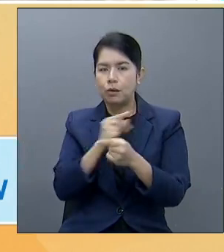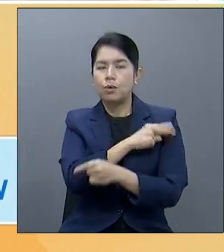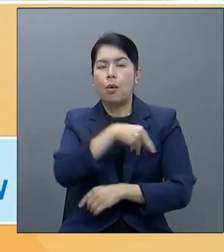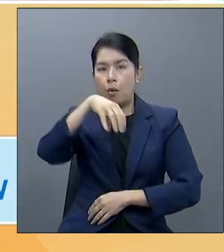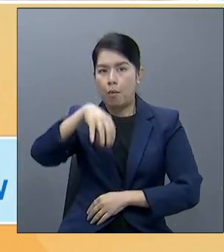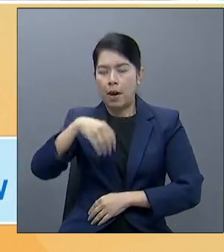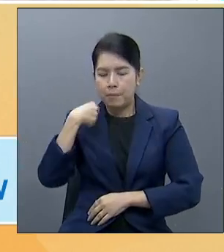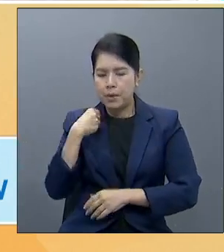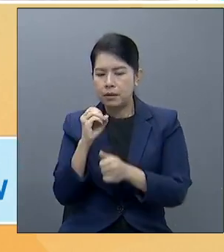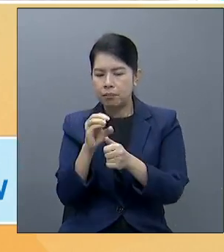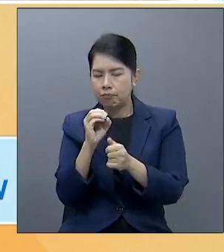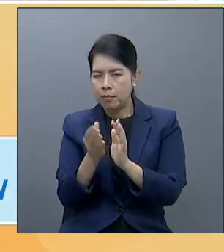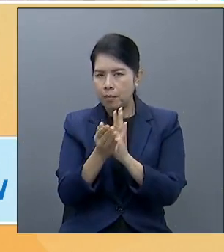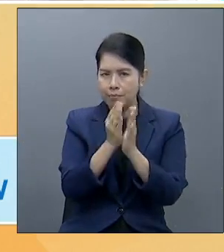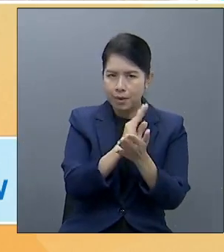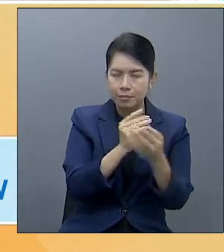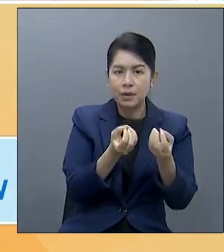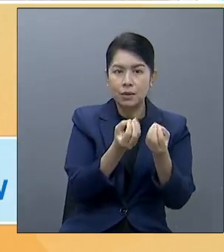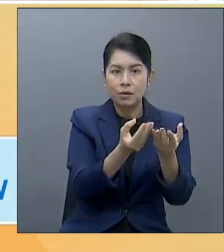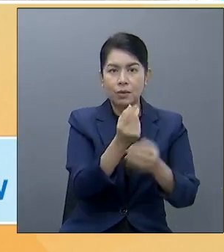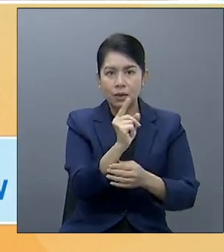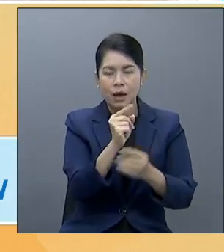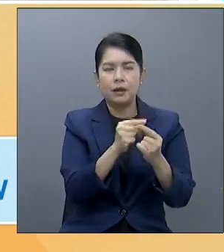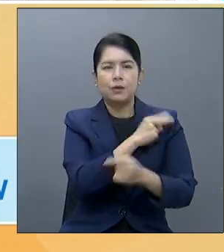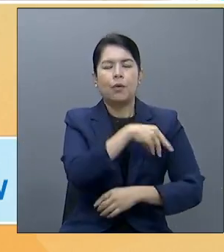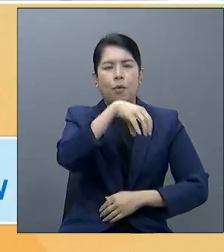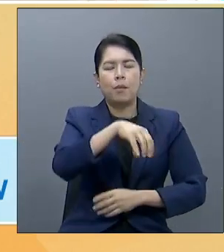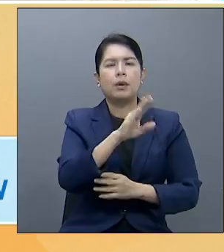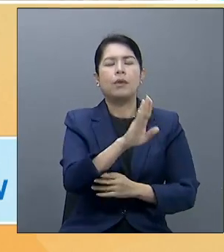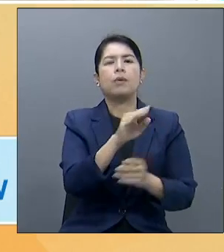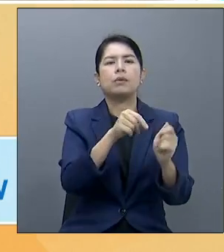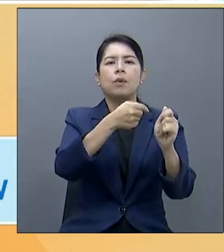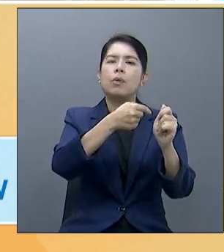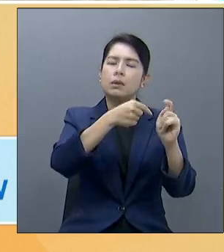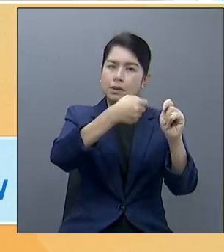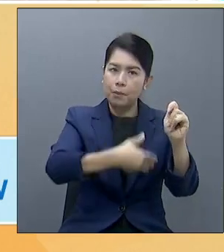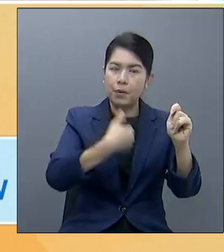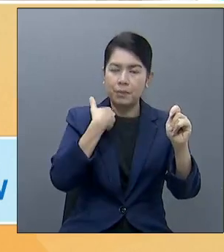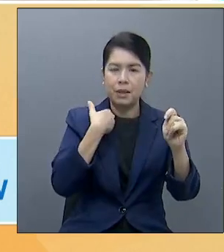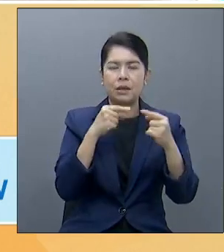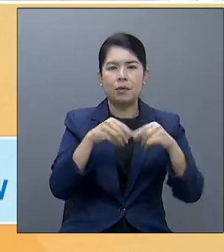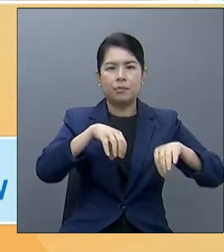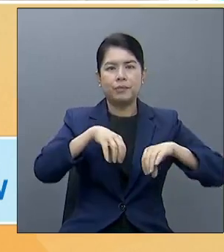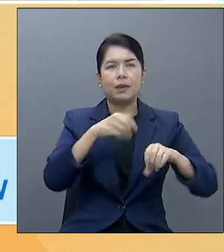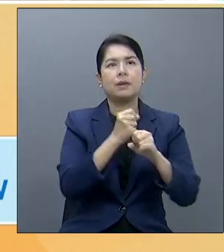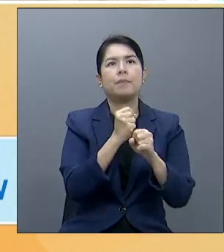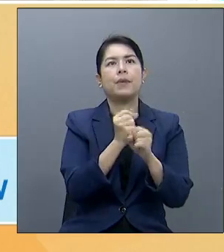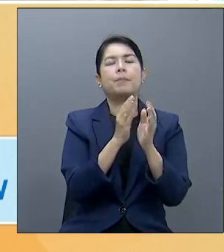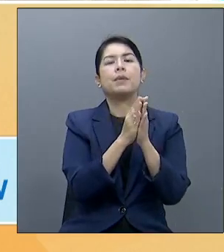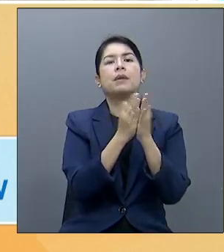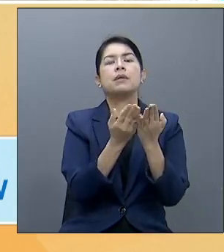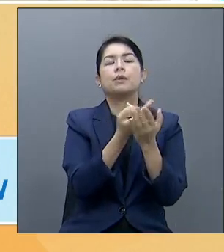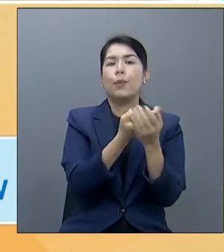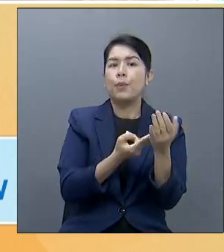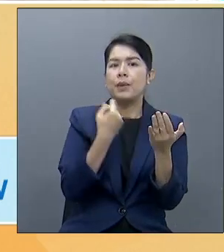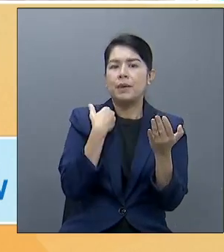าแมงลายเป็นโรงพยาบาลระดับอำเภอส่งต่อมาที่โรงพยาบาลสุขภาพประจำตำบลอันนี้เขาจะมีการทำคู่มือในการทำคู่มือของการพัฒนาเด็กเ